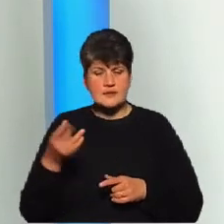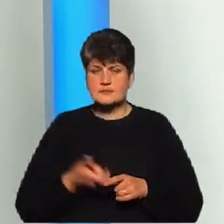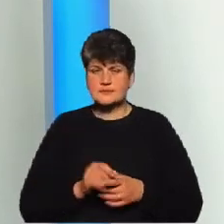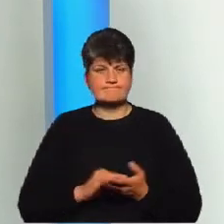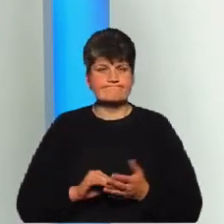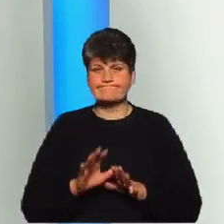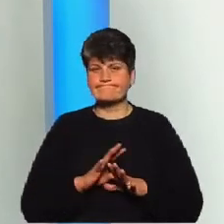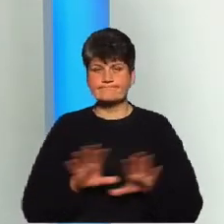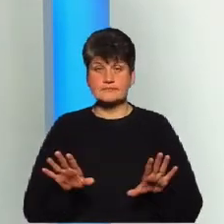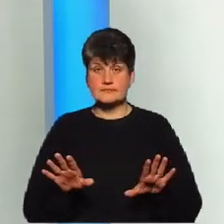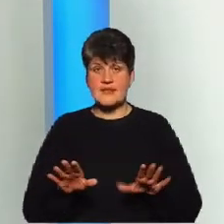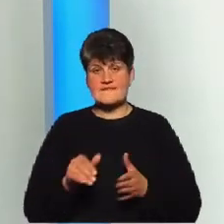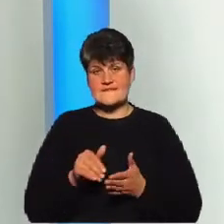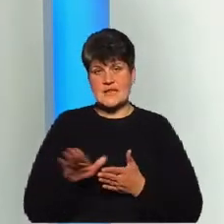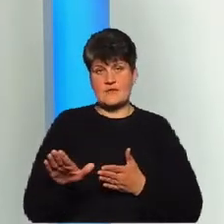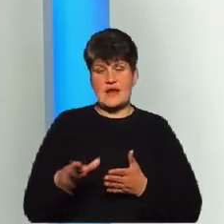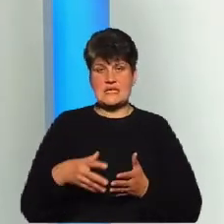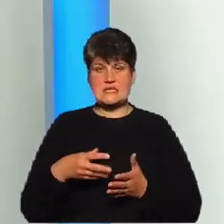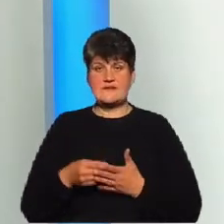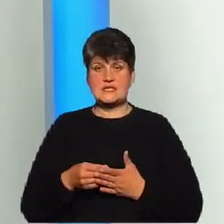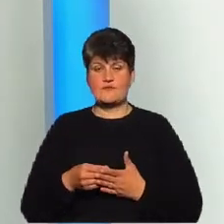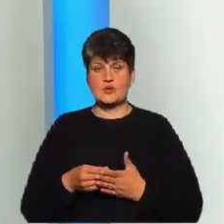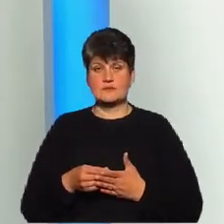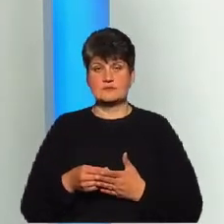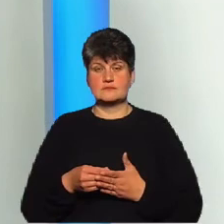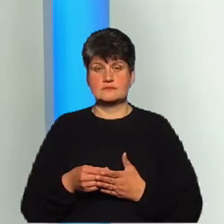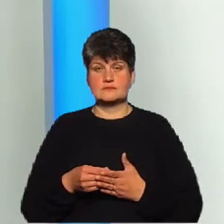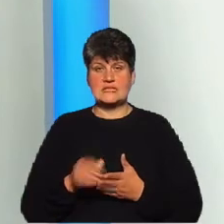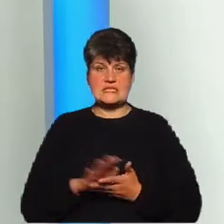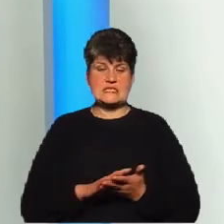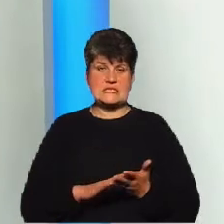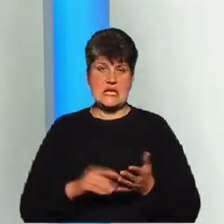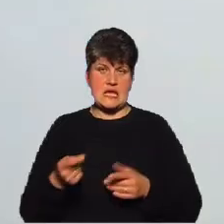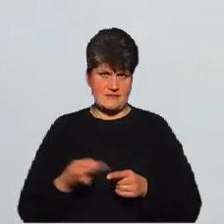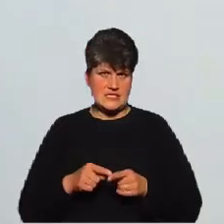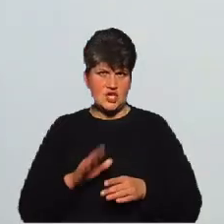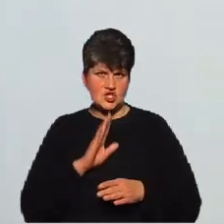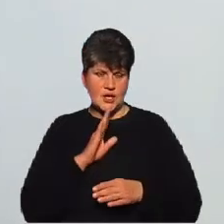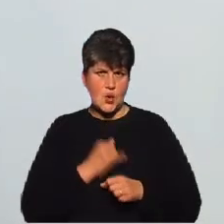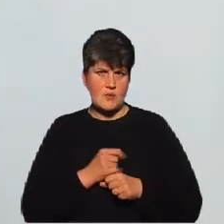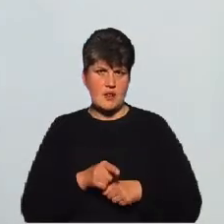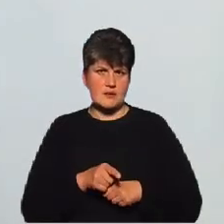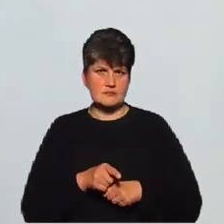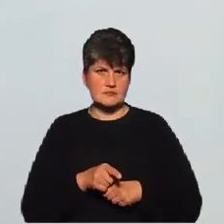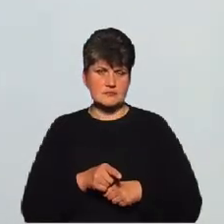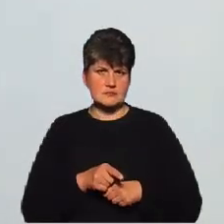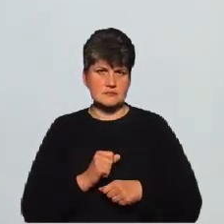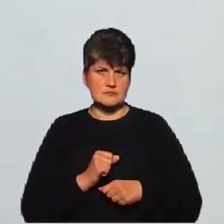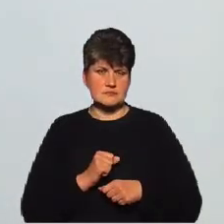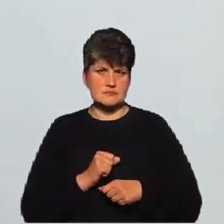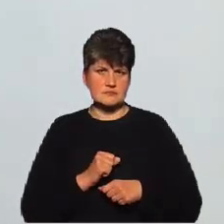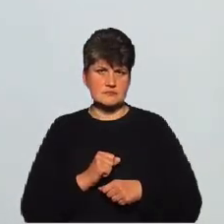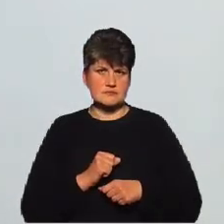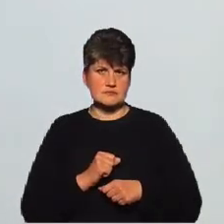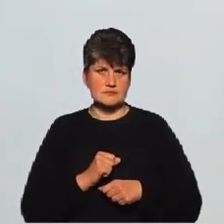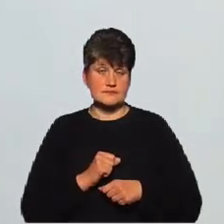і відмовляються від своїх заяв. Це зазвичай жінки так чинять. Відповідно, що до чоловіків.